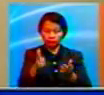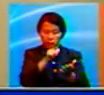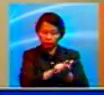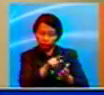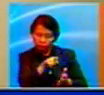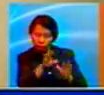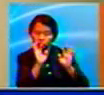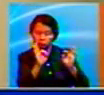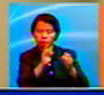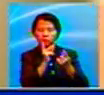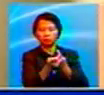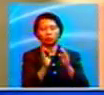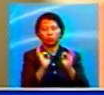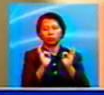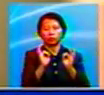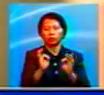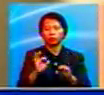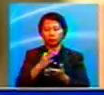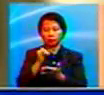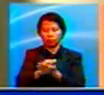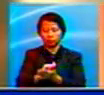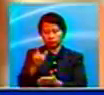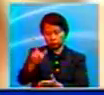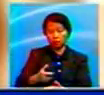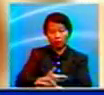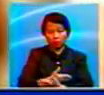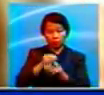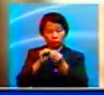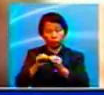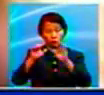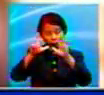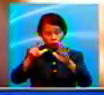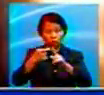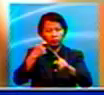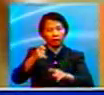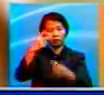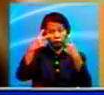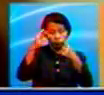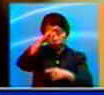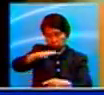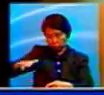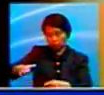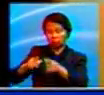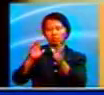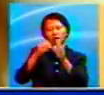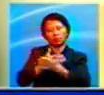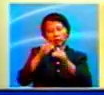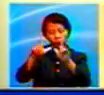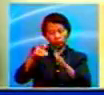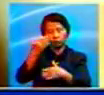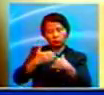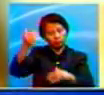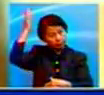dilaporkan berada dalam keadaan stabil. Sementara itu, suspek anak ketujuh daripada 12 beradik yang mengalami kecederaan di bahagian